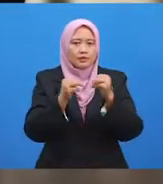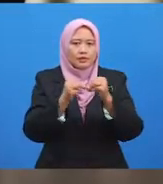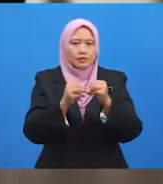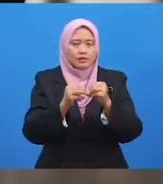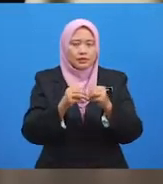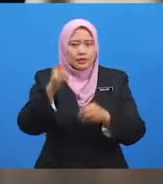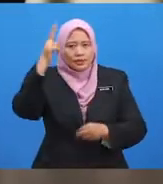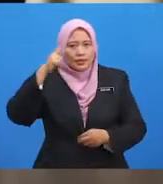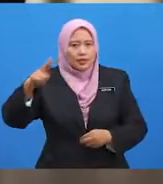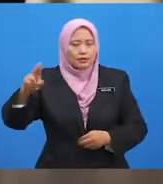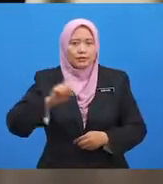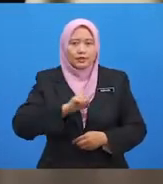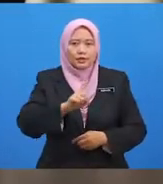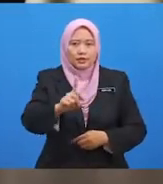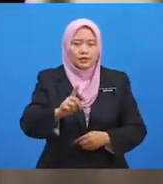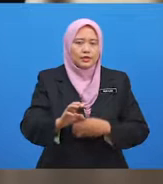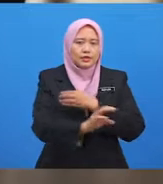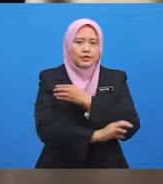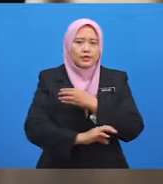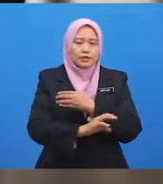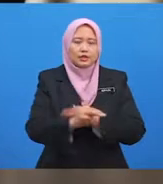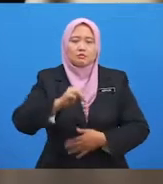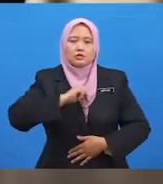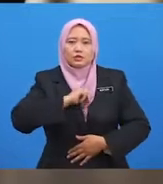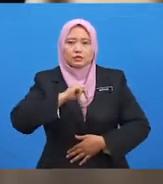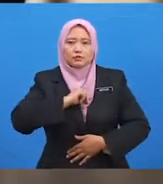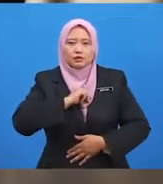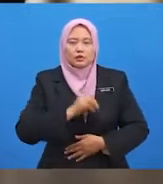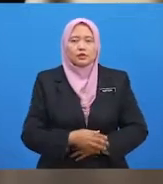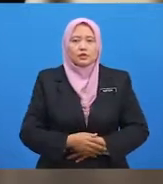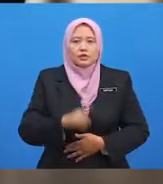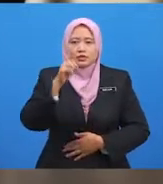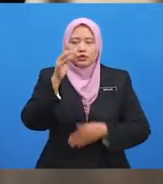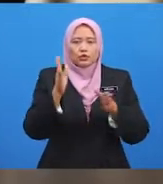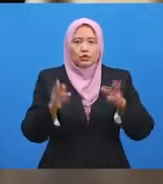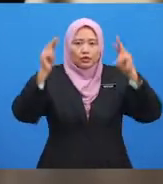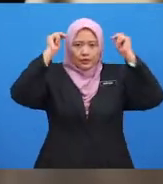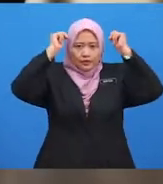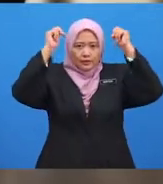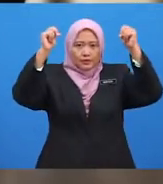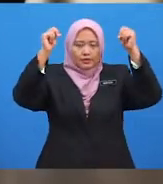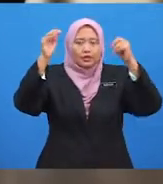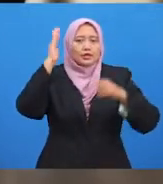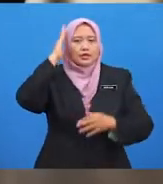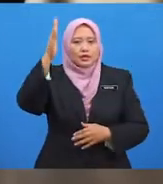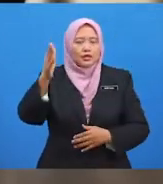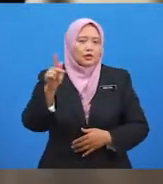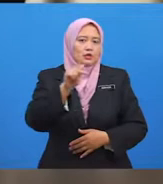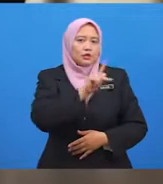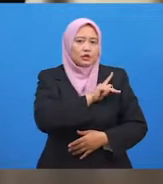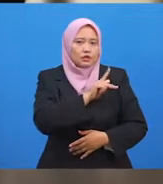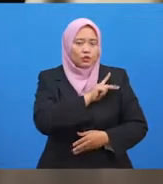bawah saudaraan Negeri masing-masing seorang Nazir akan dilantik mengetuai